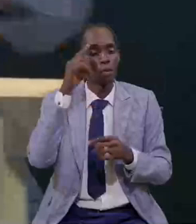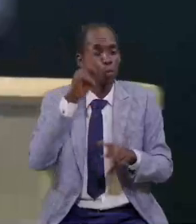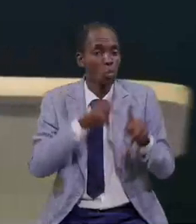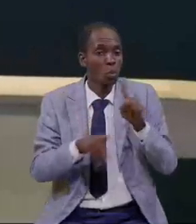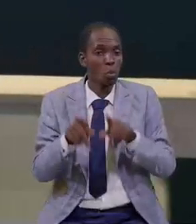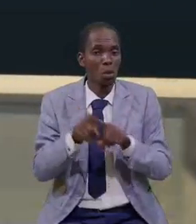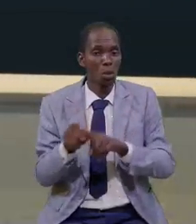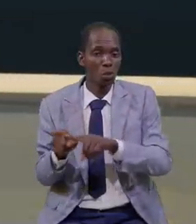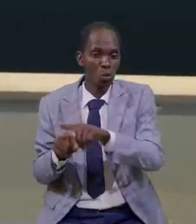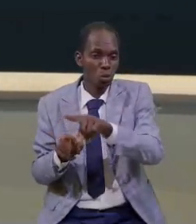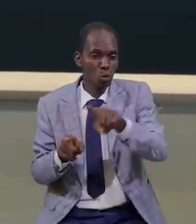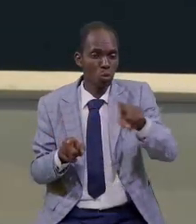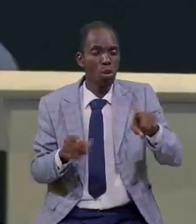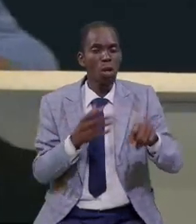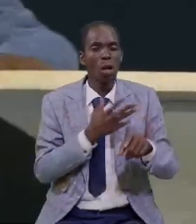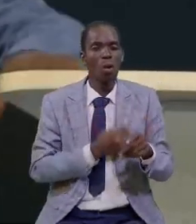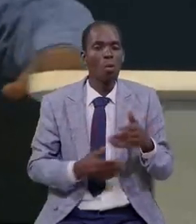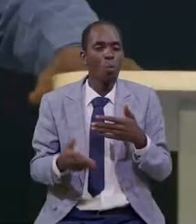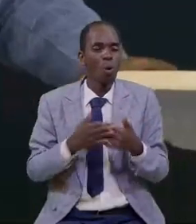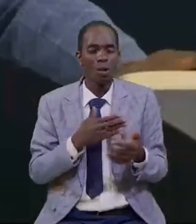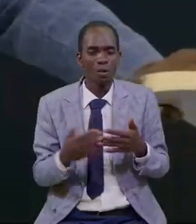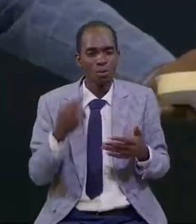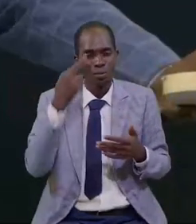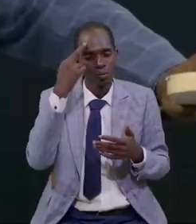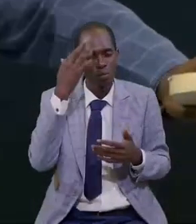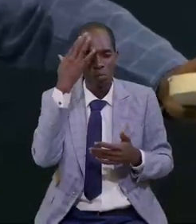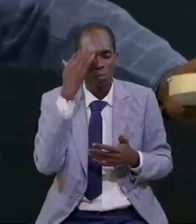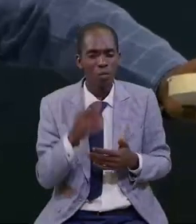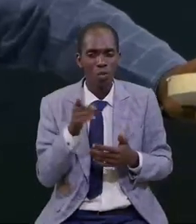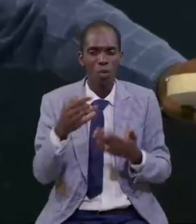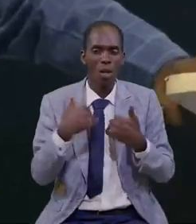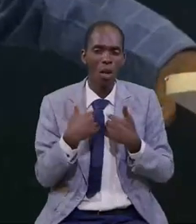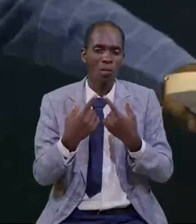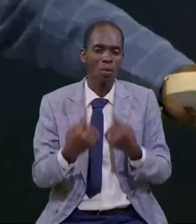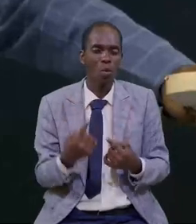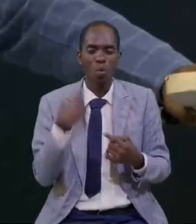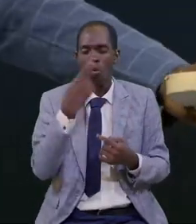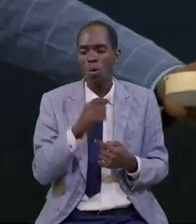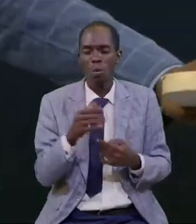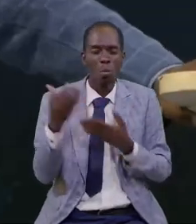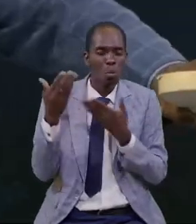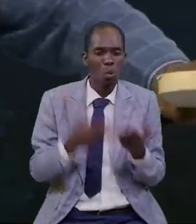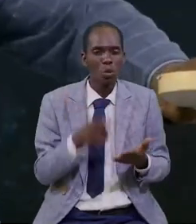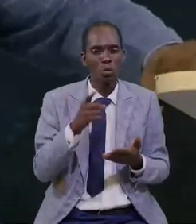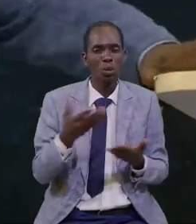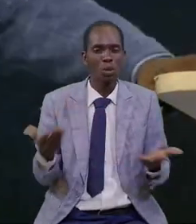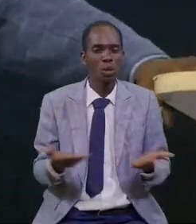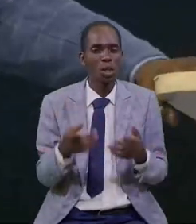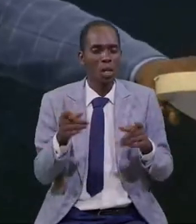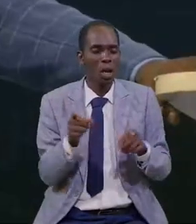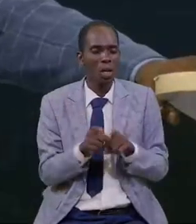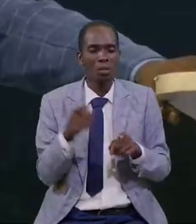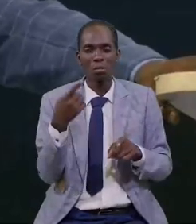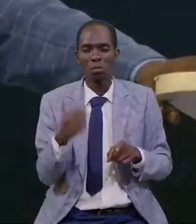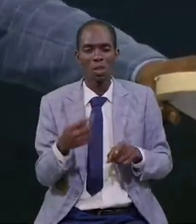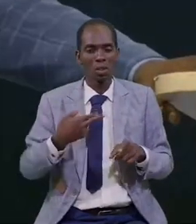venu quelle que soit la raison pour laquelle tu es venu quel que soit celui qui t'a une pharisien saducien quiconque a annoncé tu es